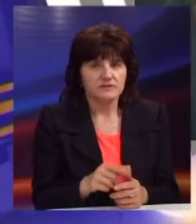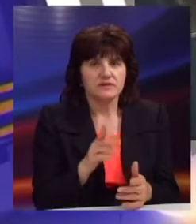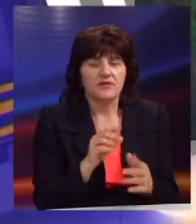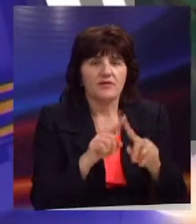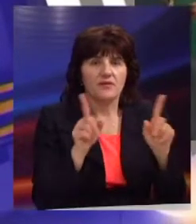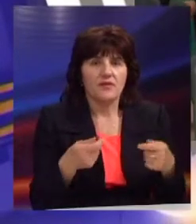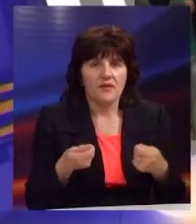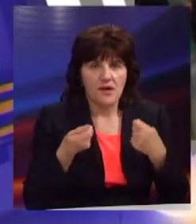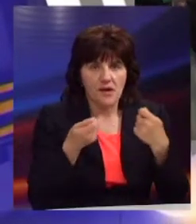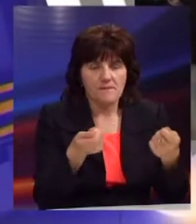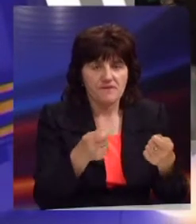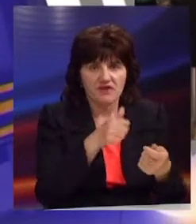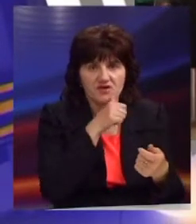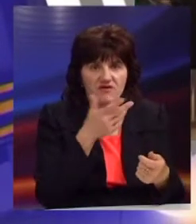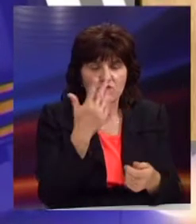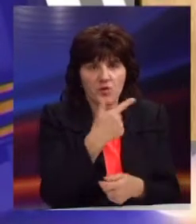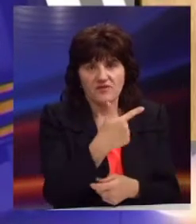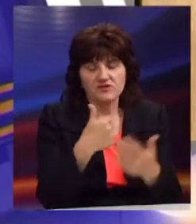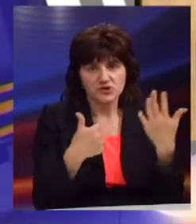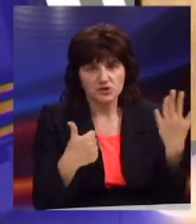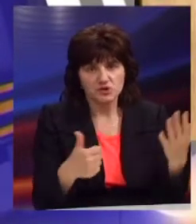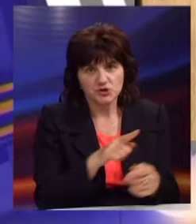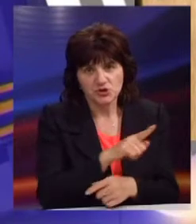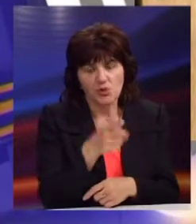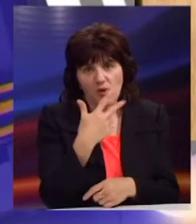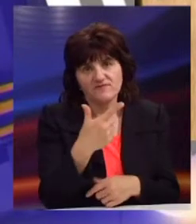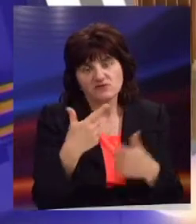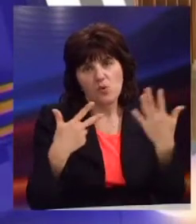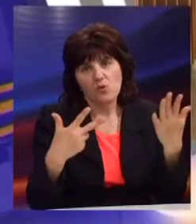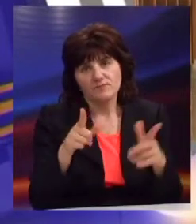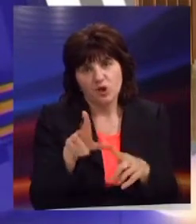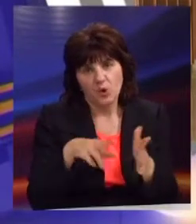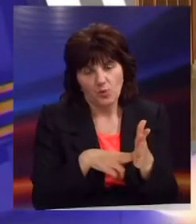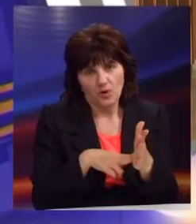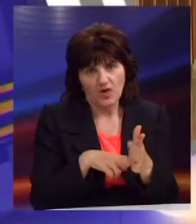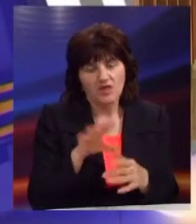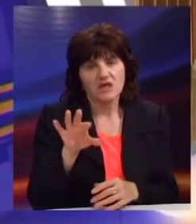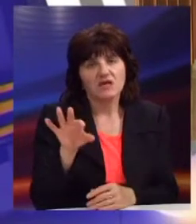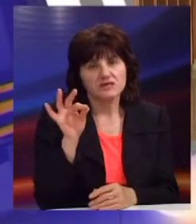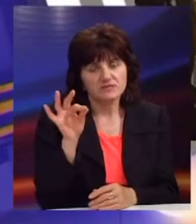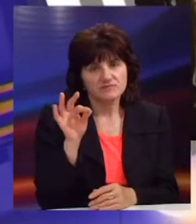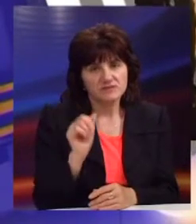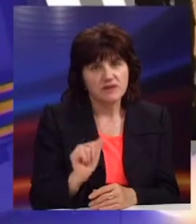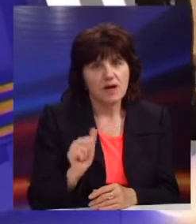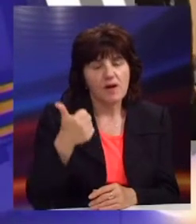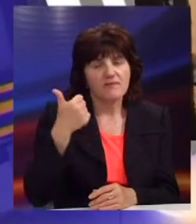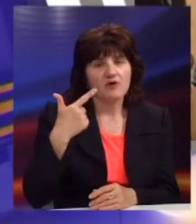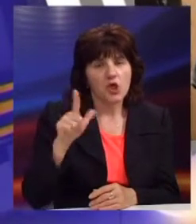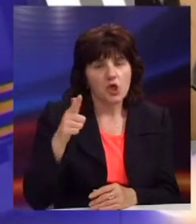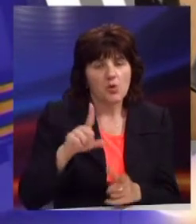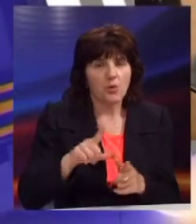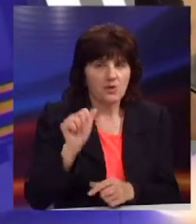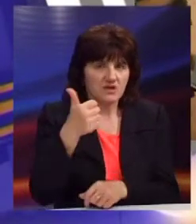Građevinskom fakultetu traju od 26. do 28. juna, dok će prijemni ispit biti održan 1. jula u 11